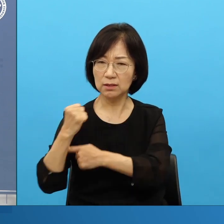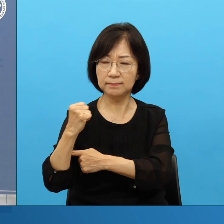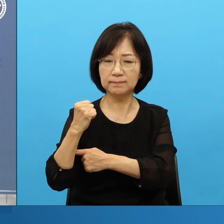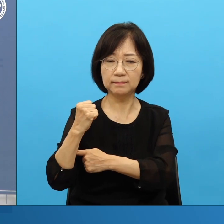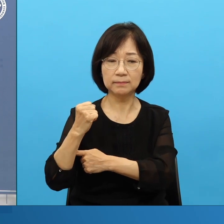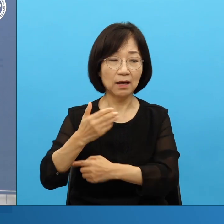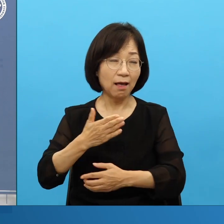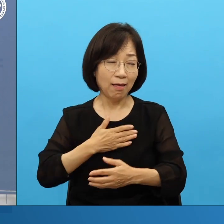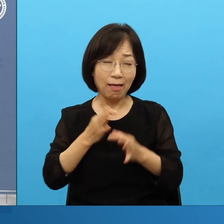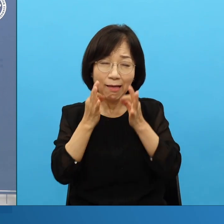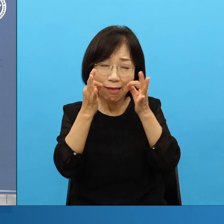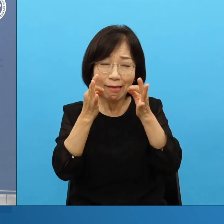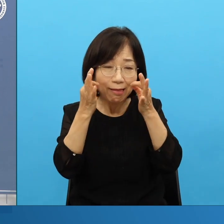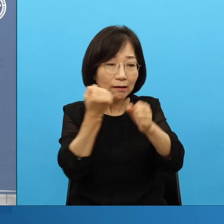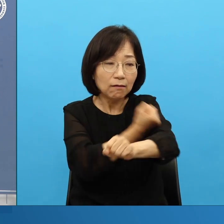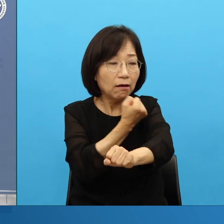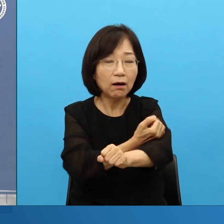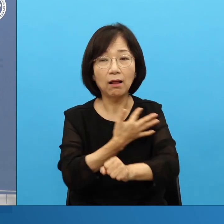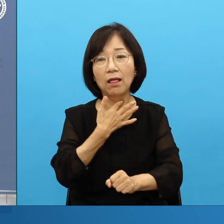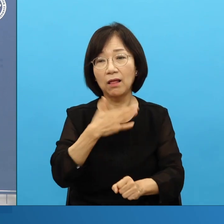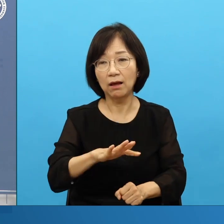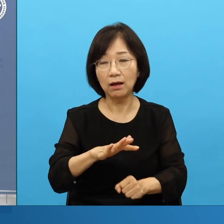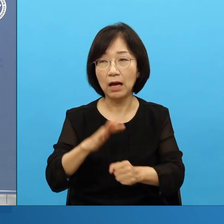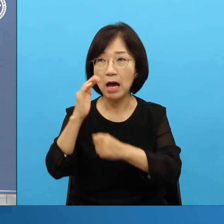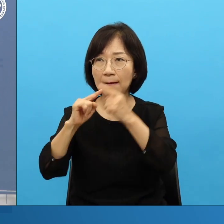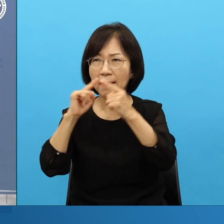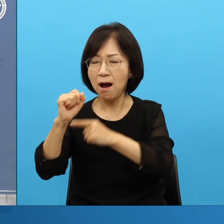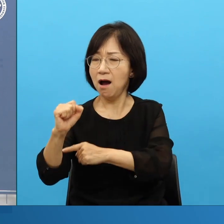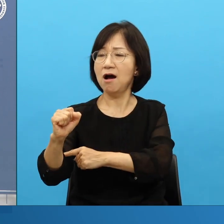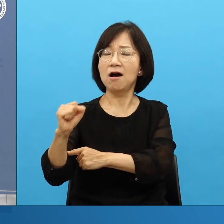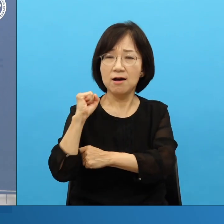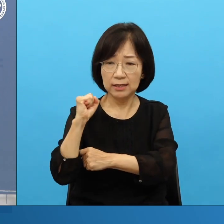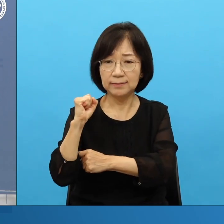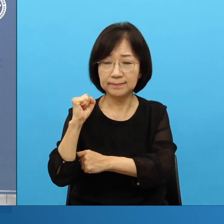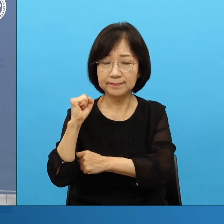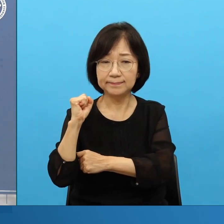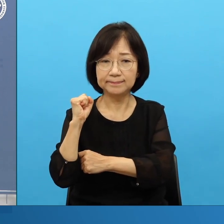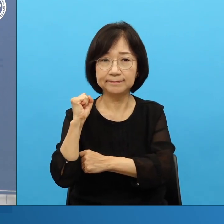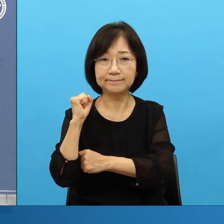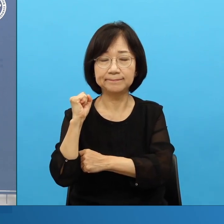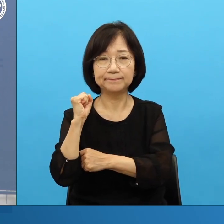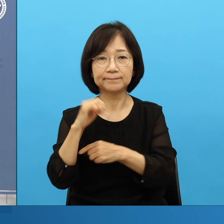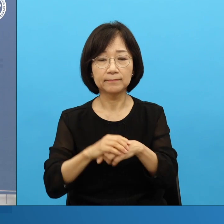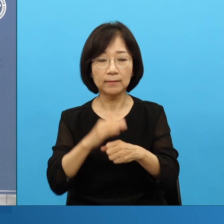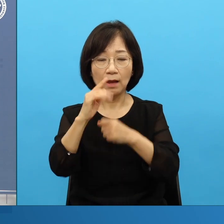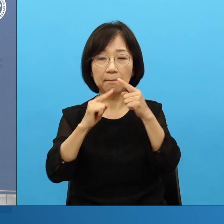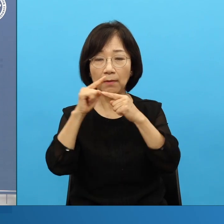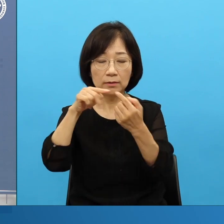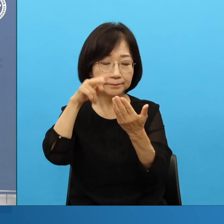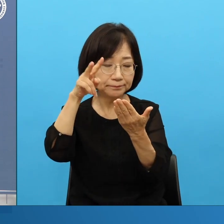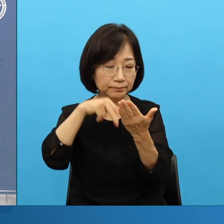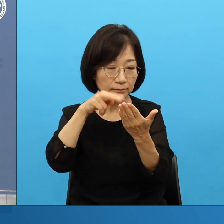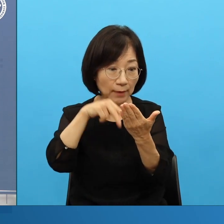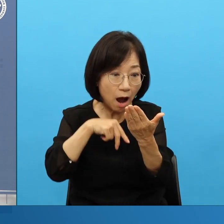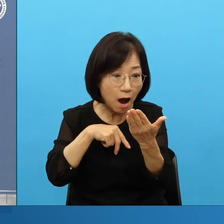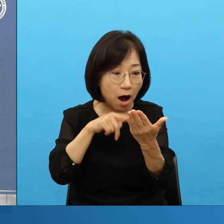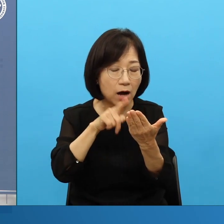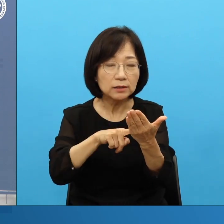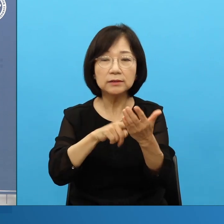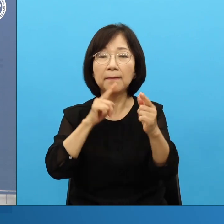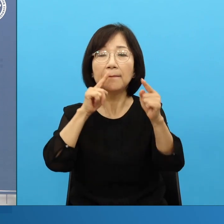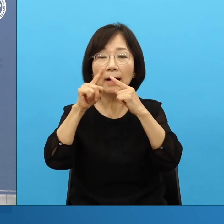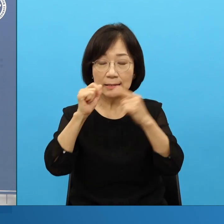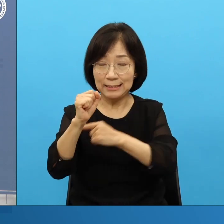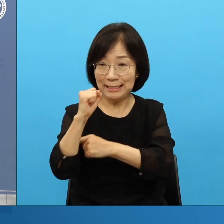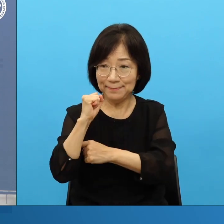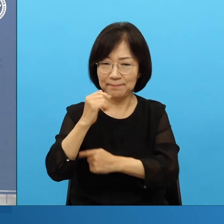And so the answer for God's word to come plow inside of you brings 솔직한 말로 tremendous 아닙니다. train, and it's nothing to do with your 말씀이 내게 efforts. 파고드는데 나를 살리는 거 내가